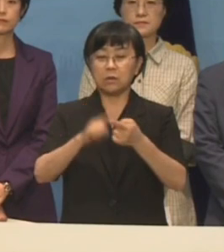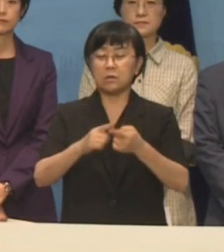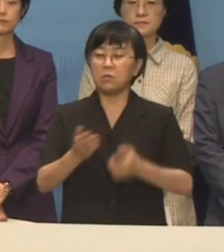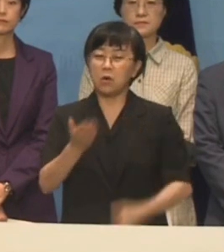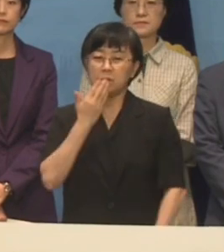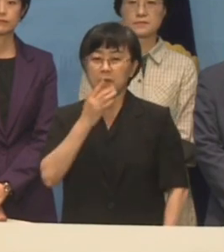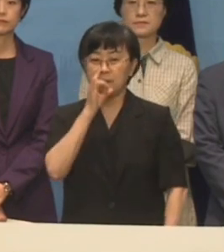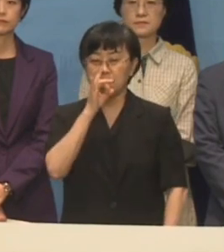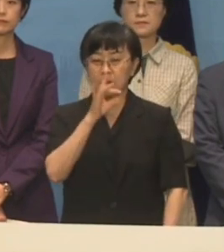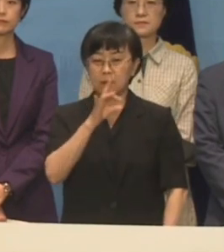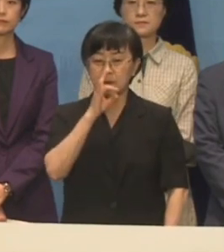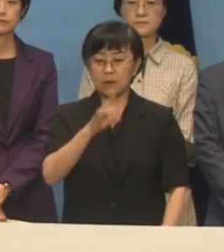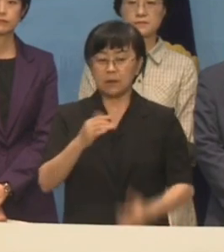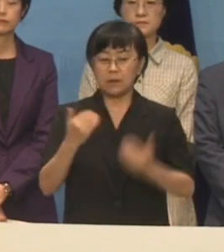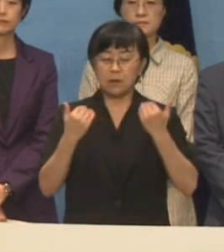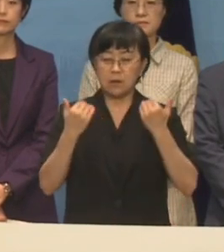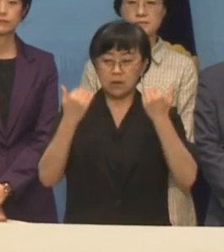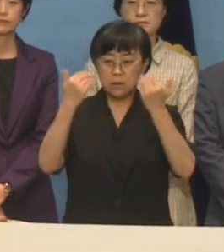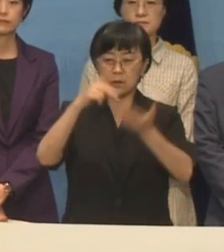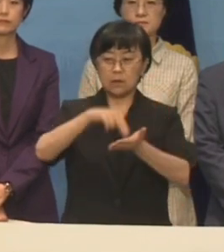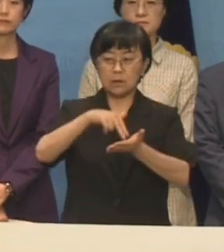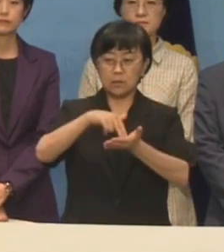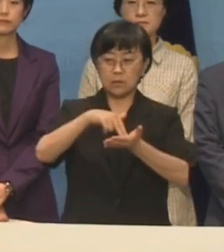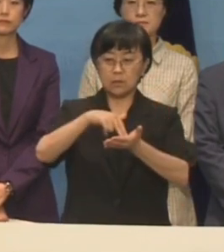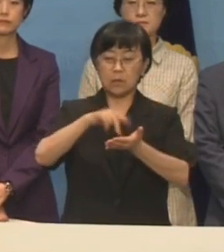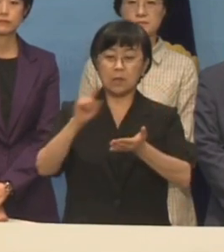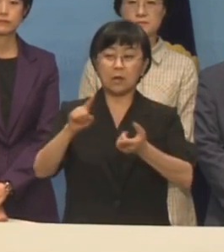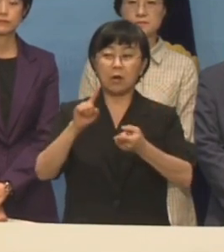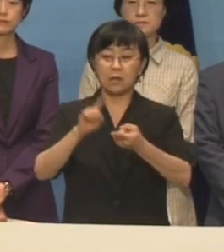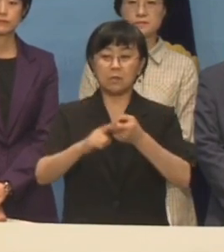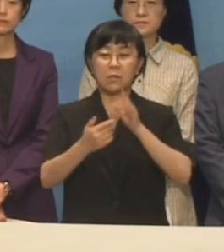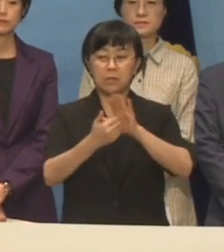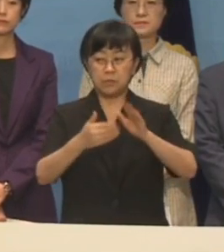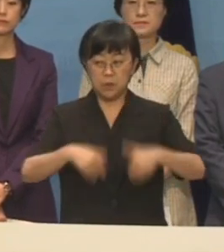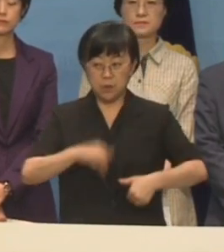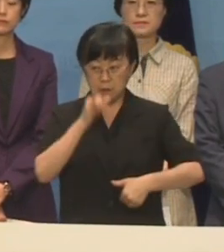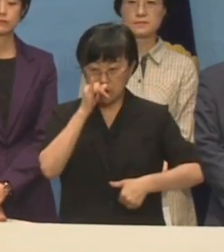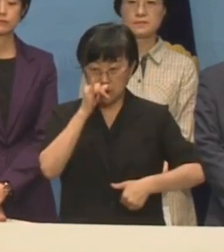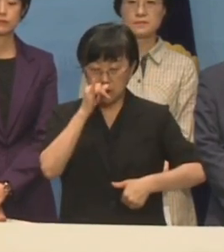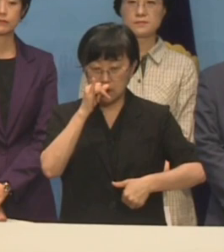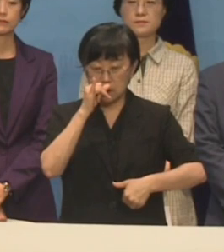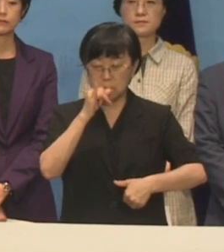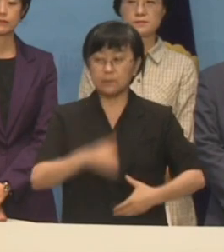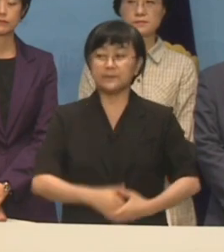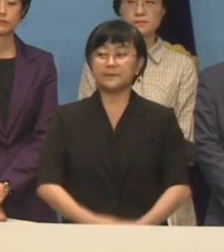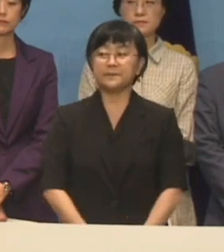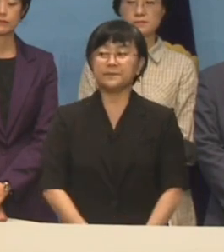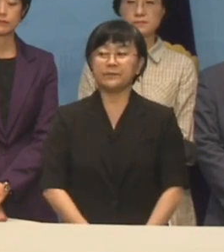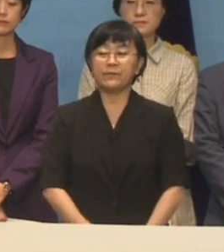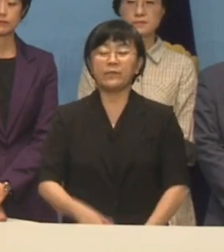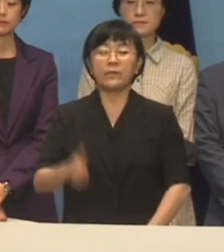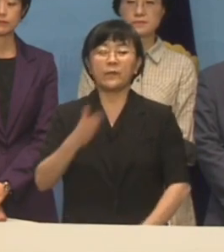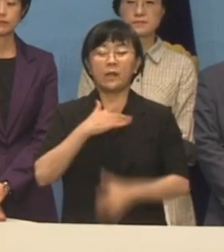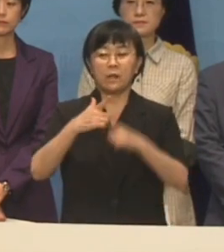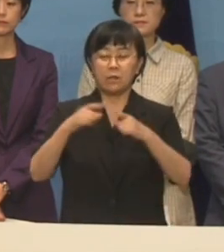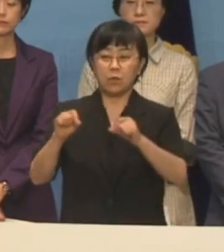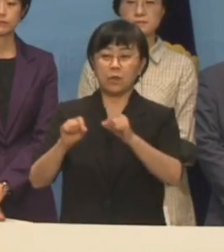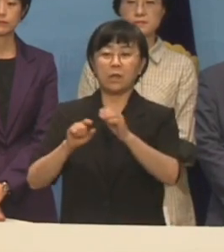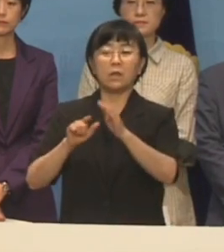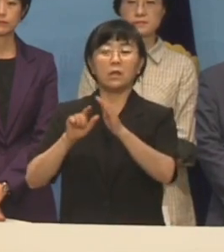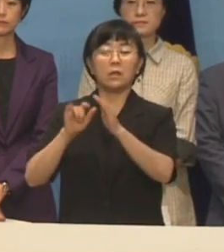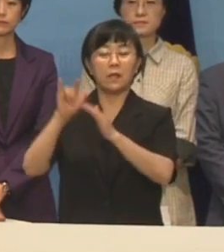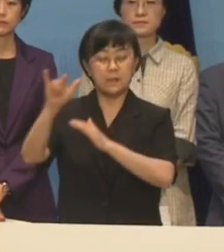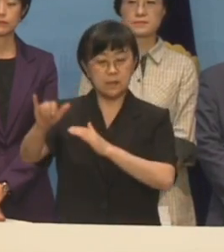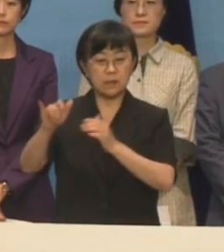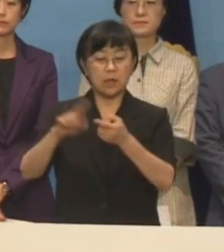노출되게 만들어야 될 건가 우리 어른들이 그것만은 막아야 되지 않겠냐라는 생각을 하고 있고요. 제가 일본에 갔을 때도